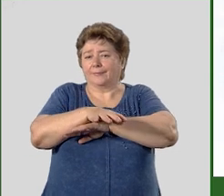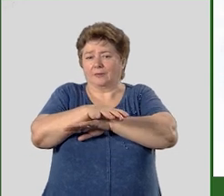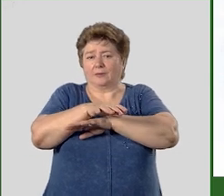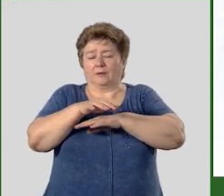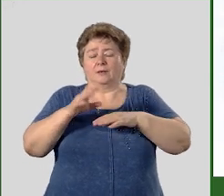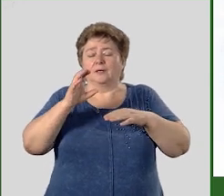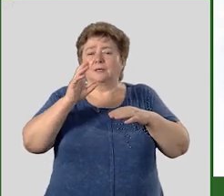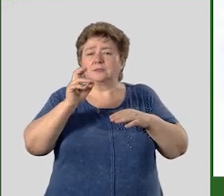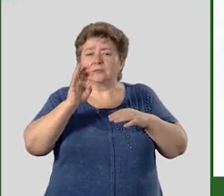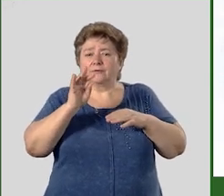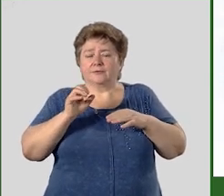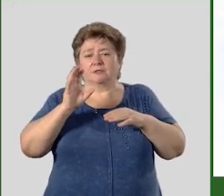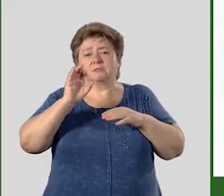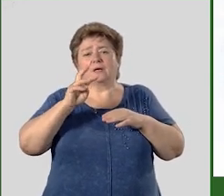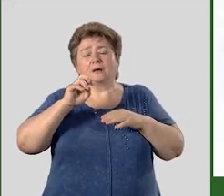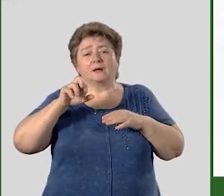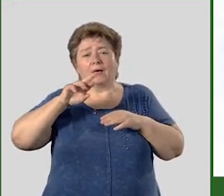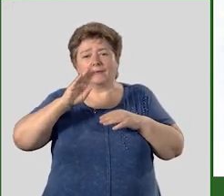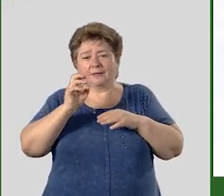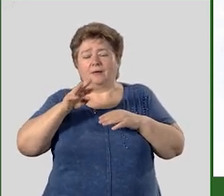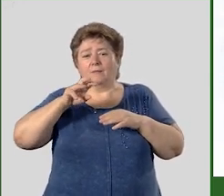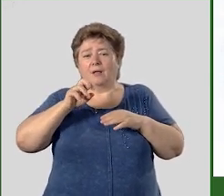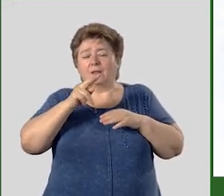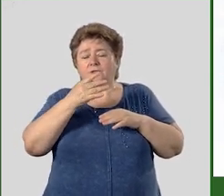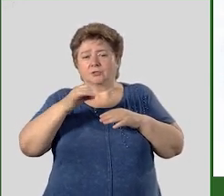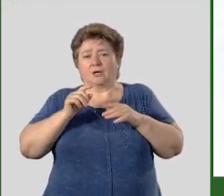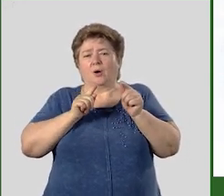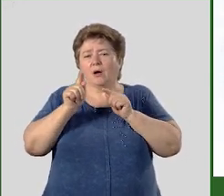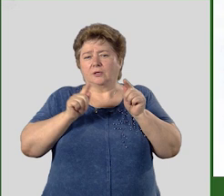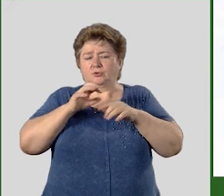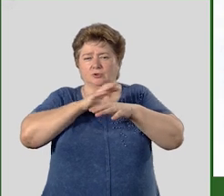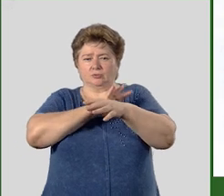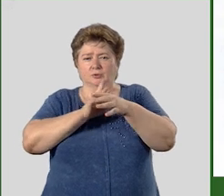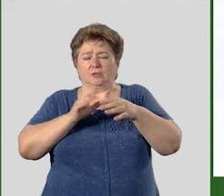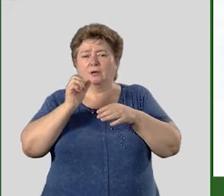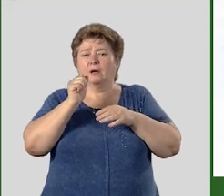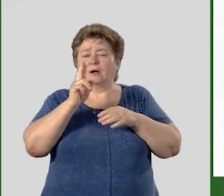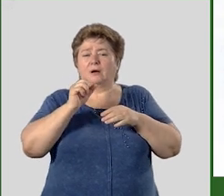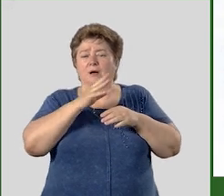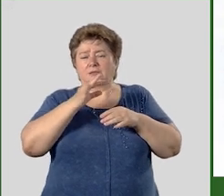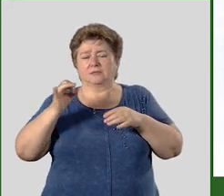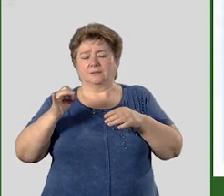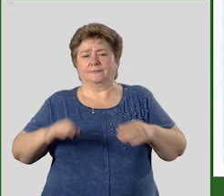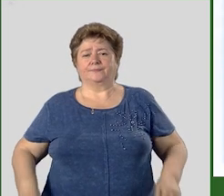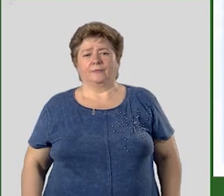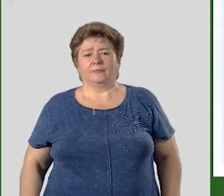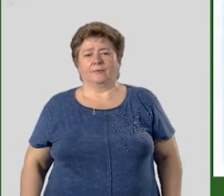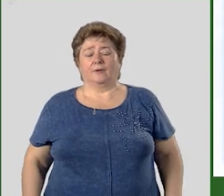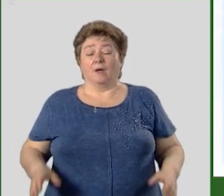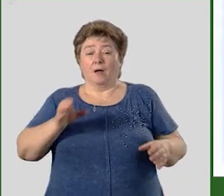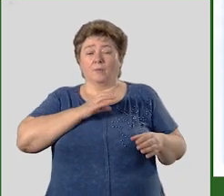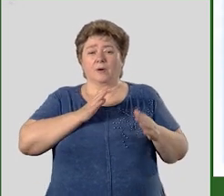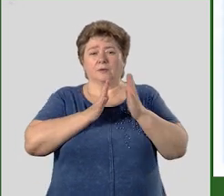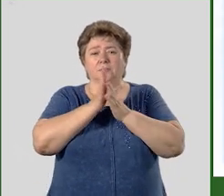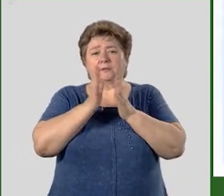скудная: ксерофиты, солянки, молочаи, колючие кустарники, акации.